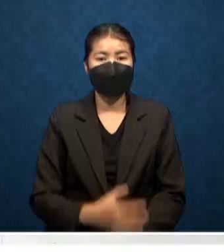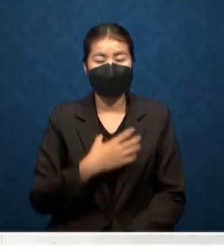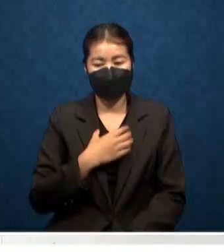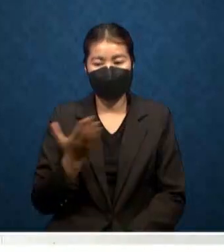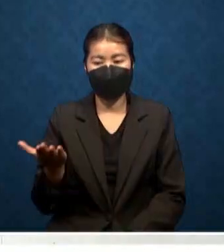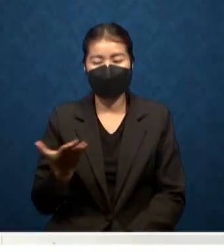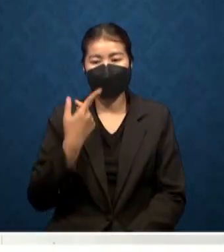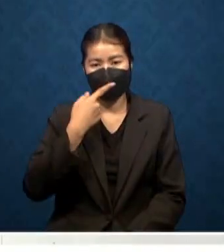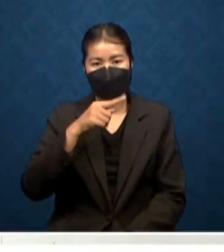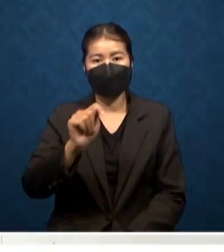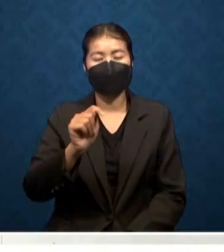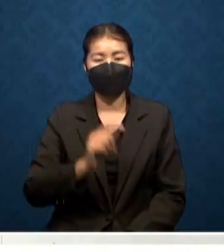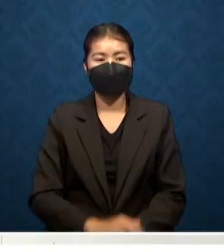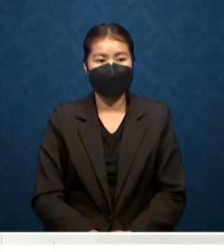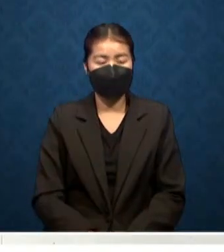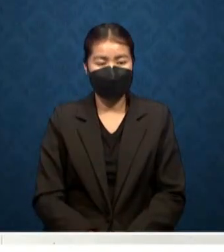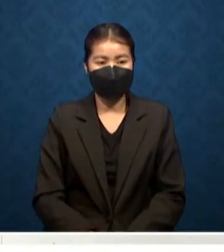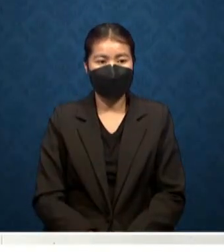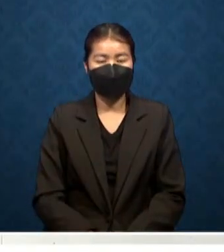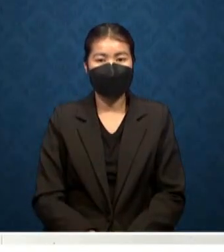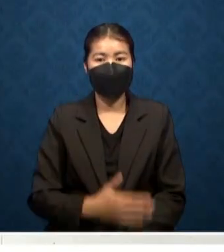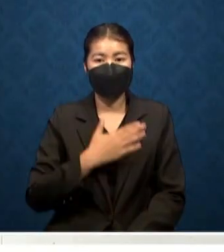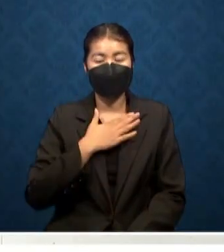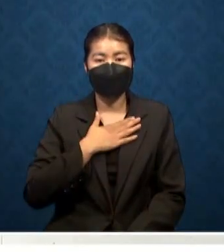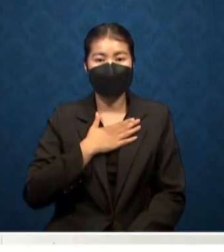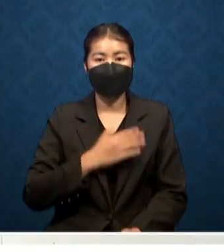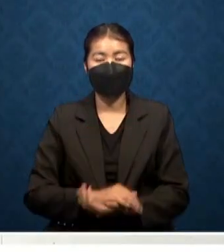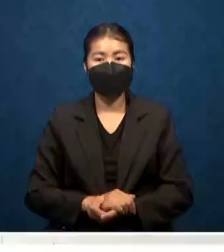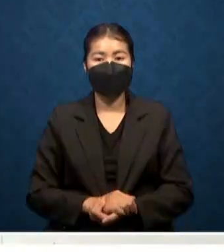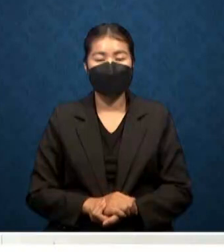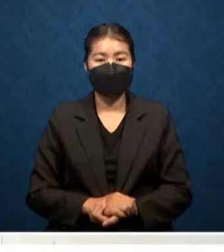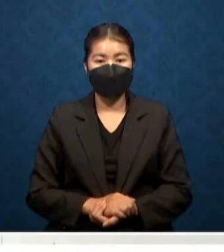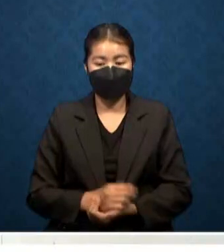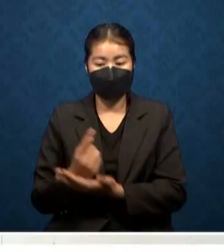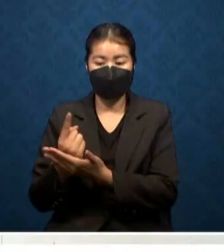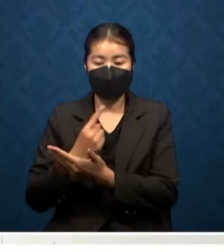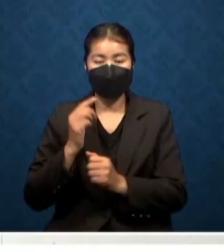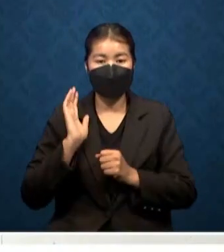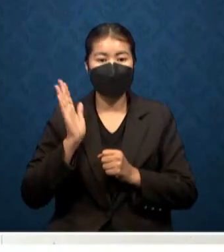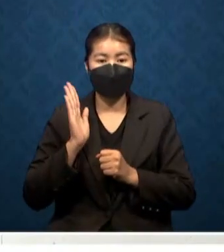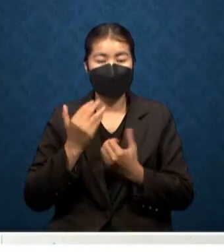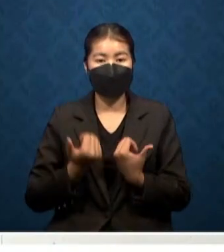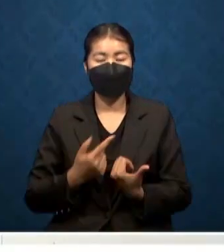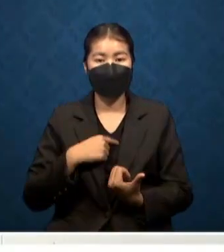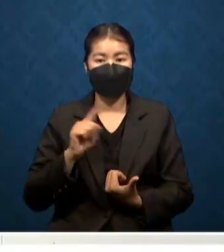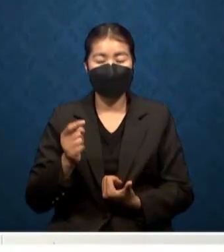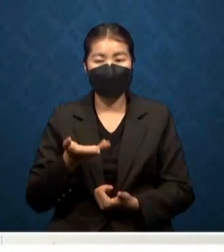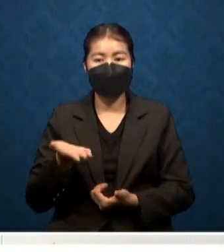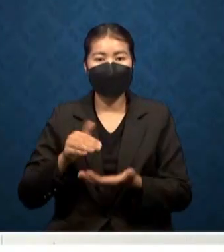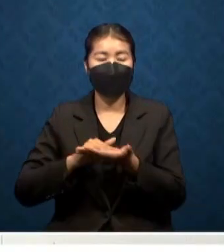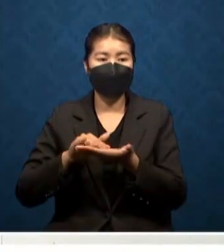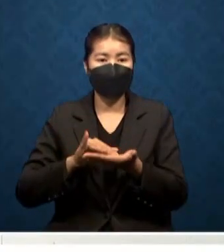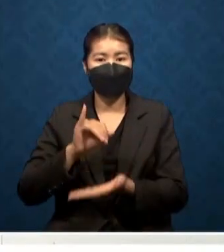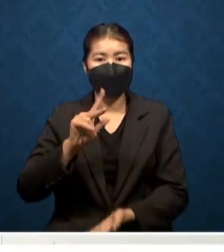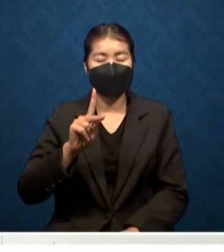สำคัญครับธนกรศรีสุขใสผู้จัดการกองทุนพัฒนาสื่อปลอดภัยและสร้างสรรค์ต้องขออภัยท่านศาสตราจารย์ไกรสิทธิ์ด้วยนะครับผม